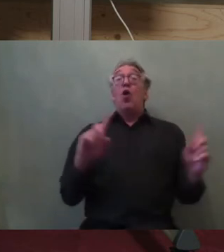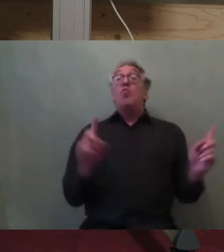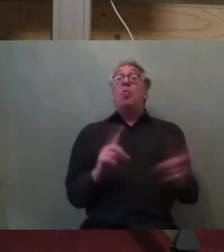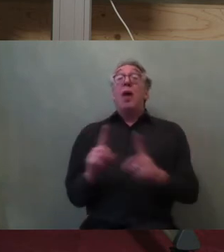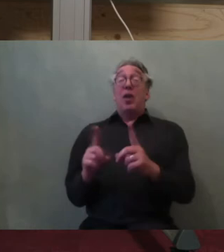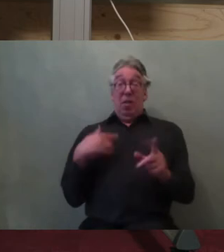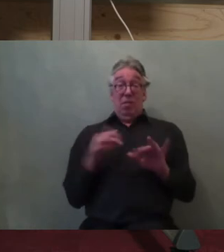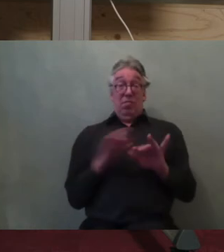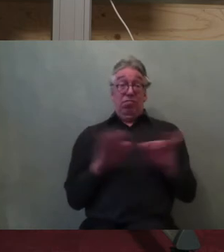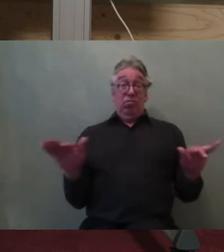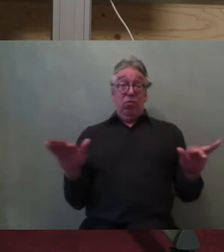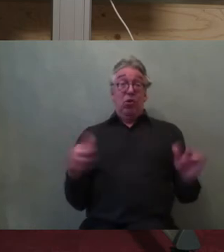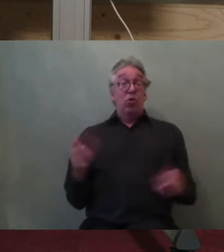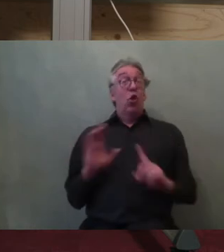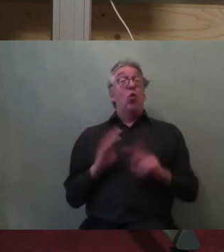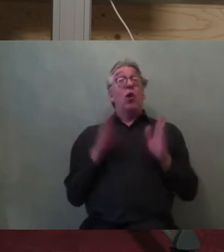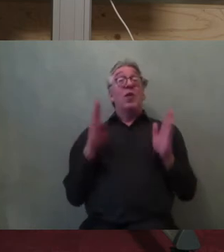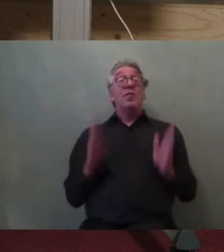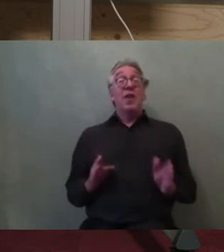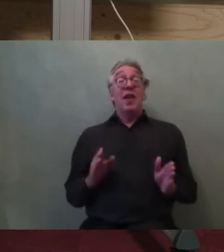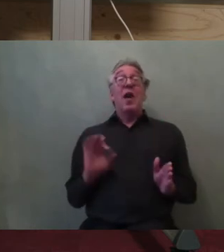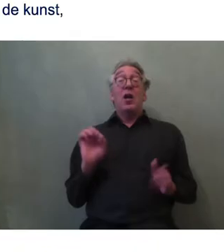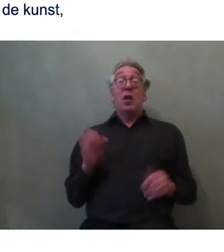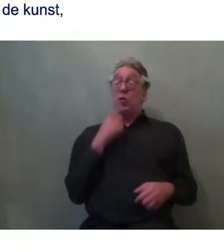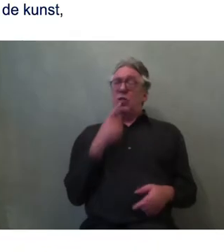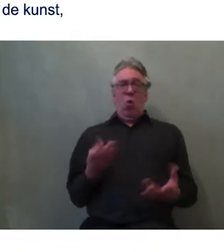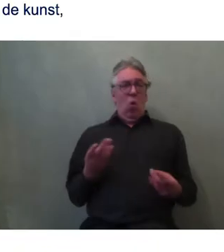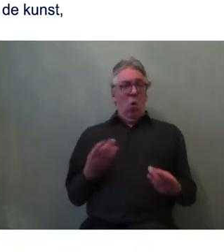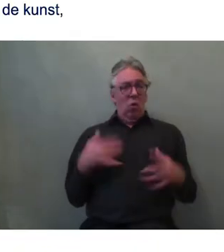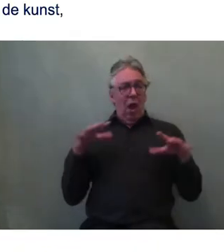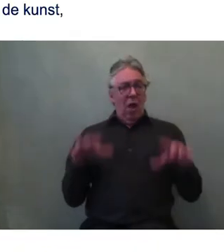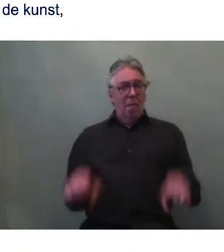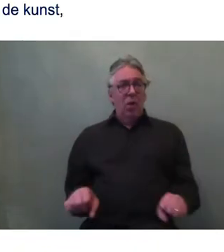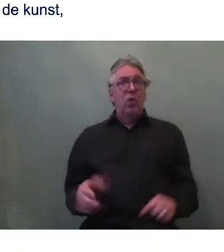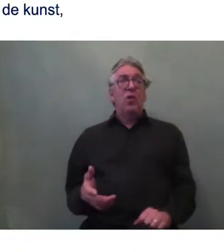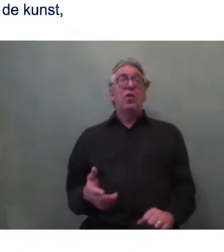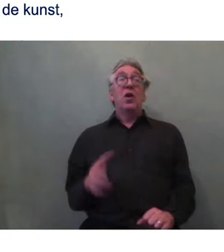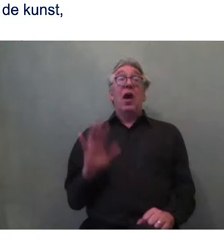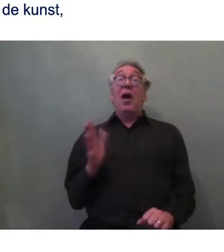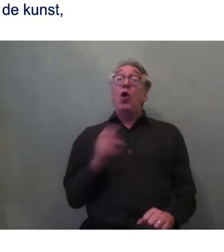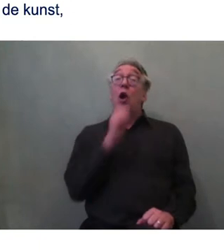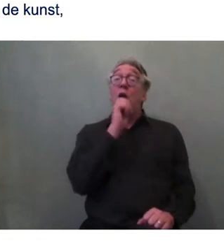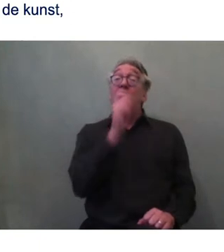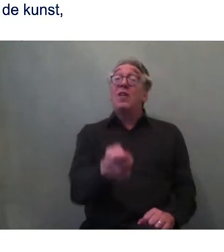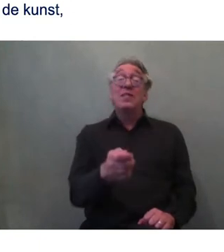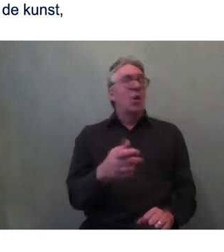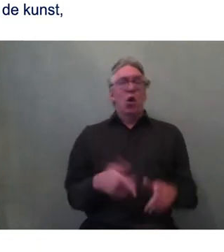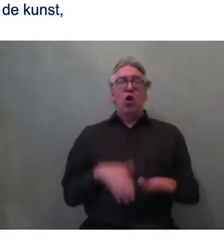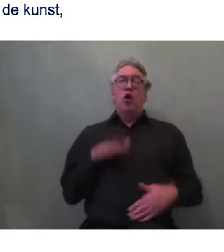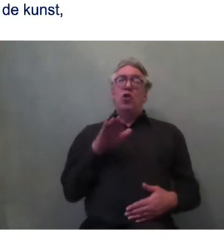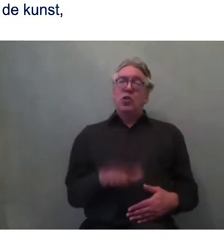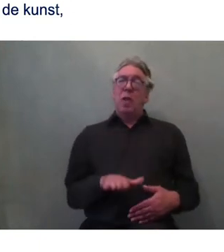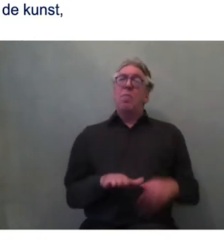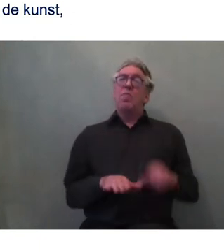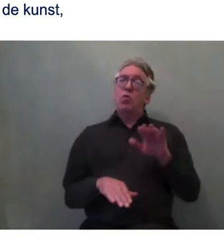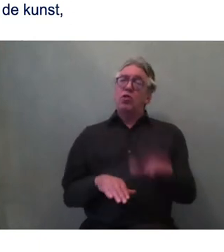zijn dat je als culturele instelling zoiets hebt van hoe pak ik dit nu aan? En dan is eigenlijk het advies om stap voor stap aan de slag te gaan.